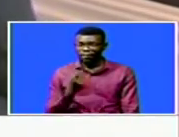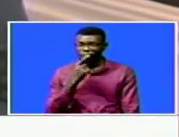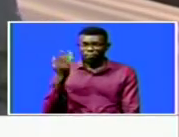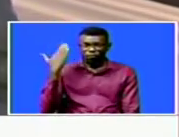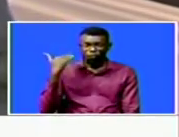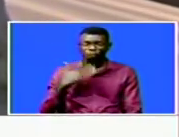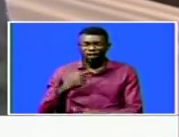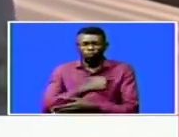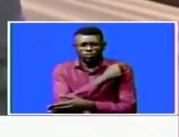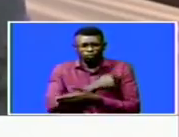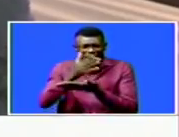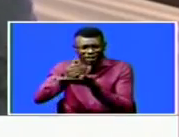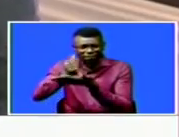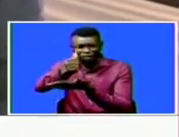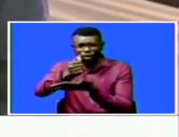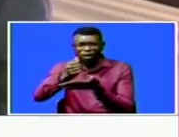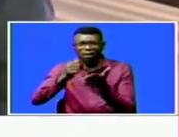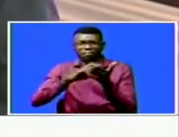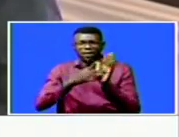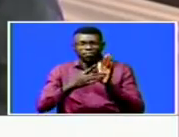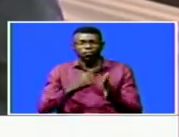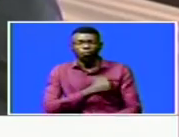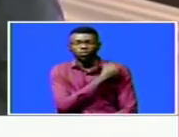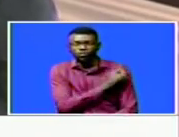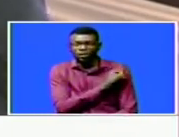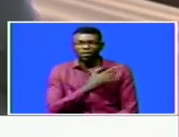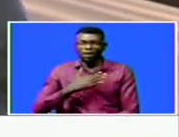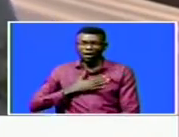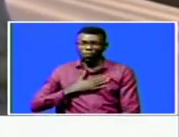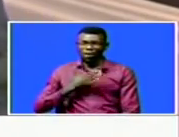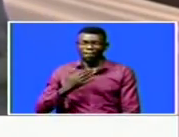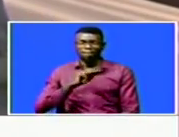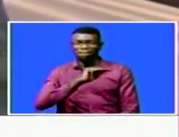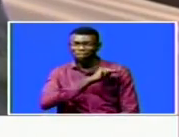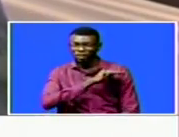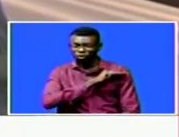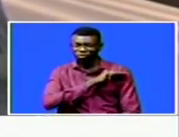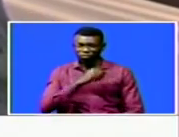anataka iwe referral hospital ya mahospitali yetu ya kimisheni.